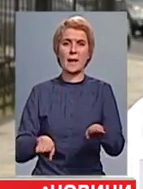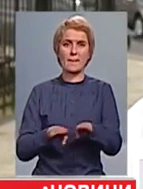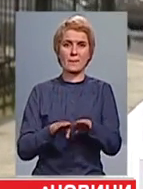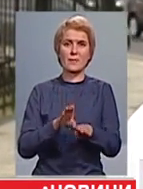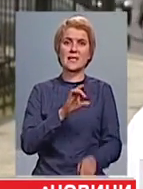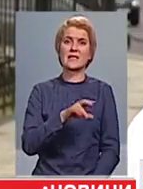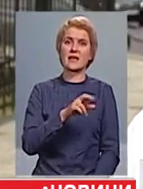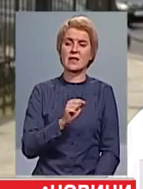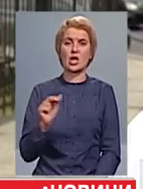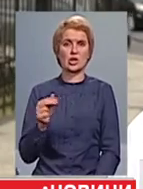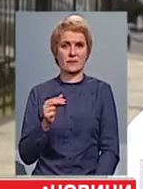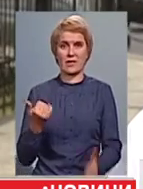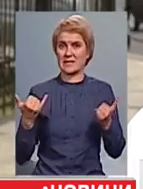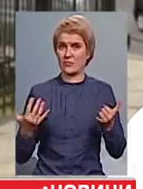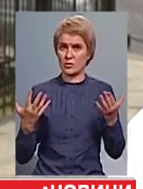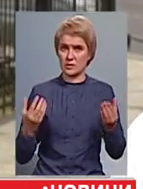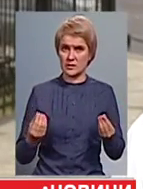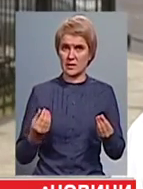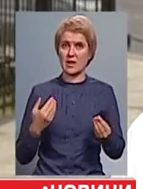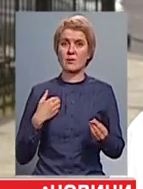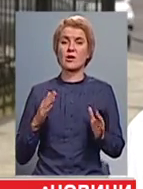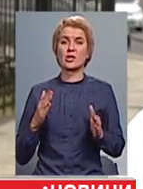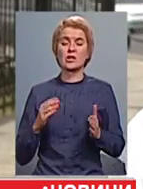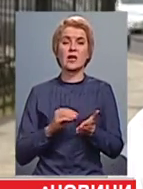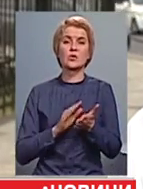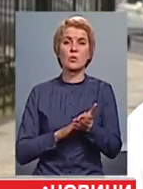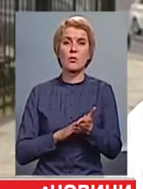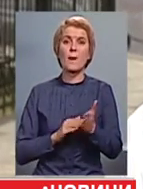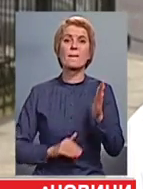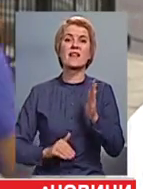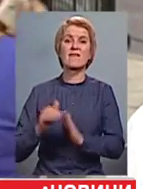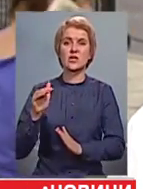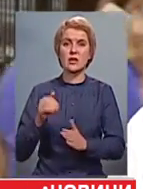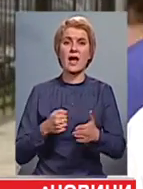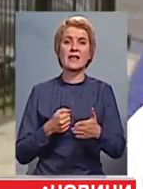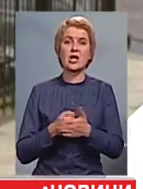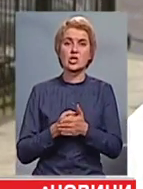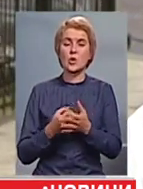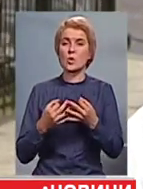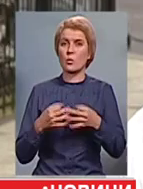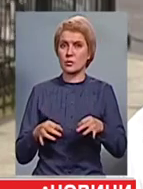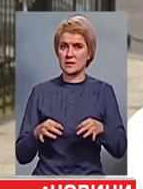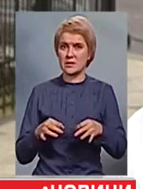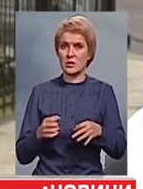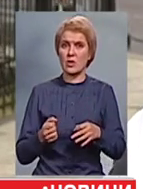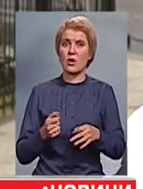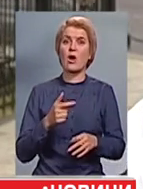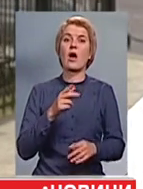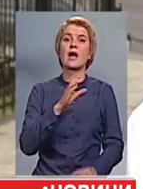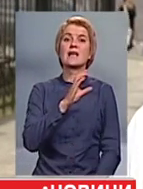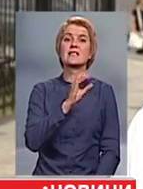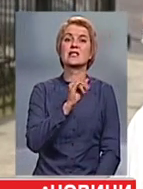середою, четвергом. І на сьогоднішній день ми реєструємо лише перевищення гранично допустимої концентрації посірчастих ангідрів в 5 точках міста